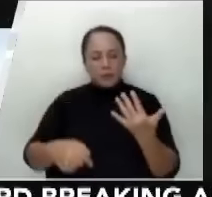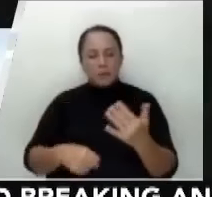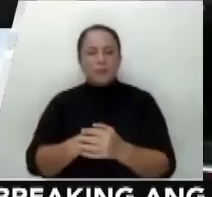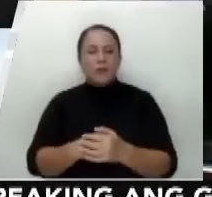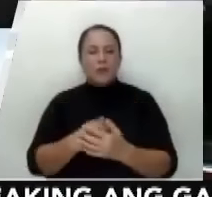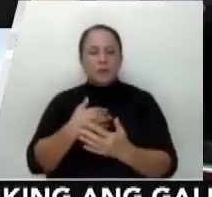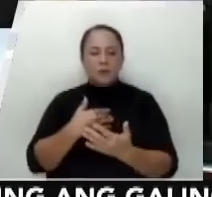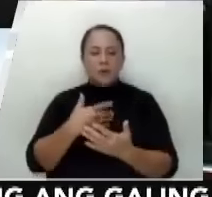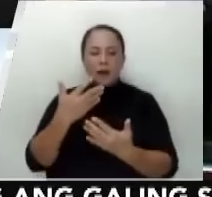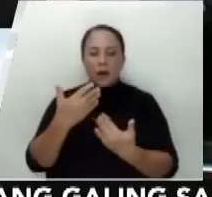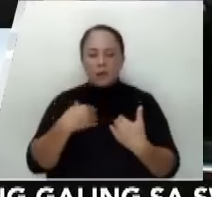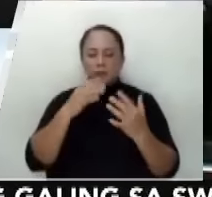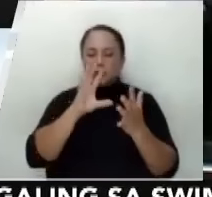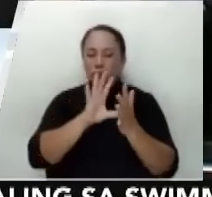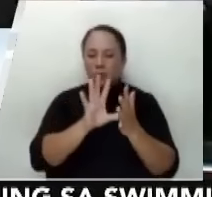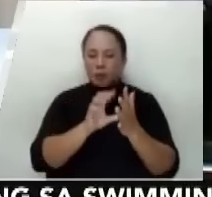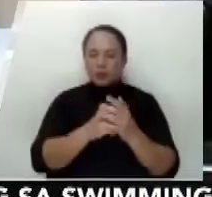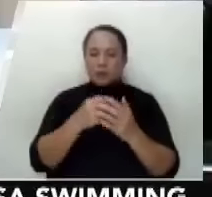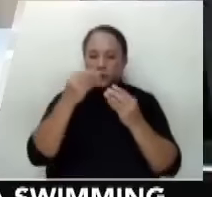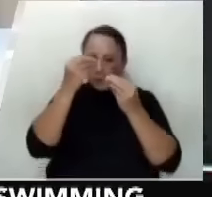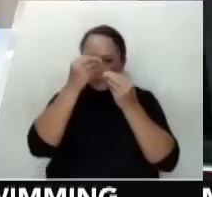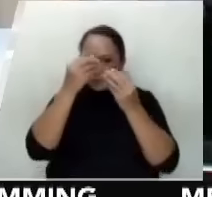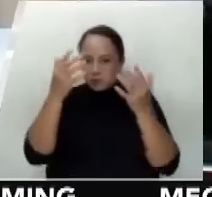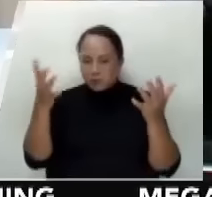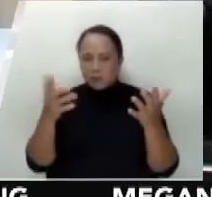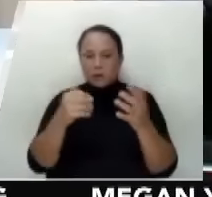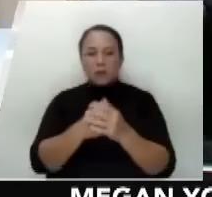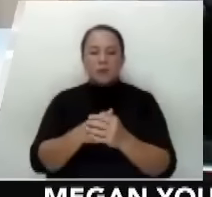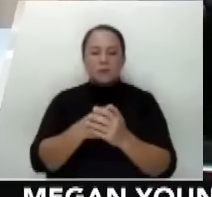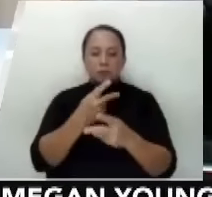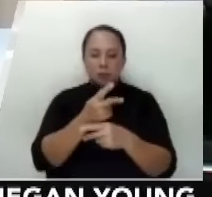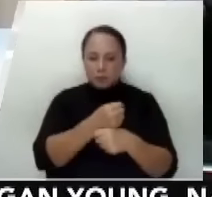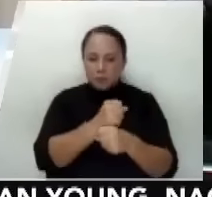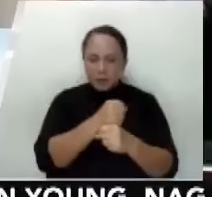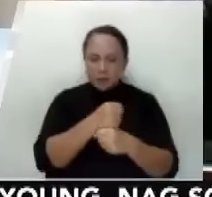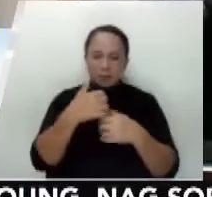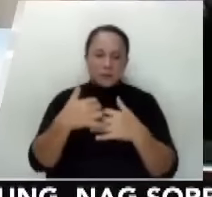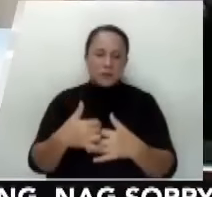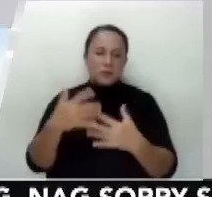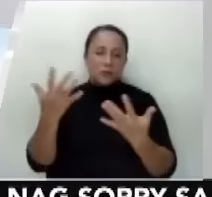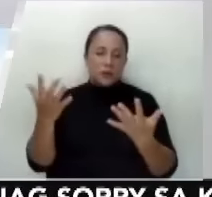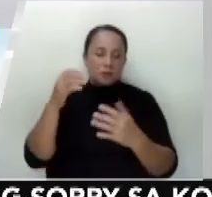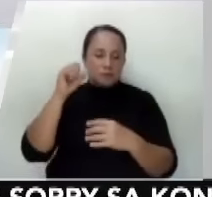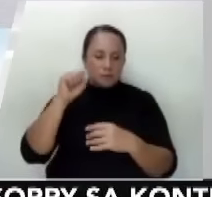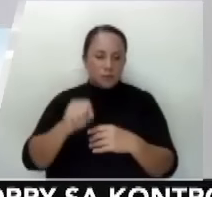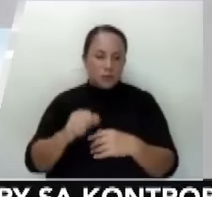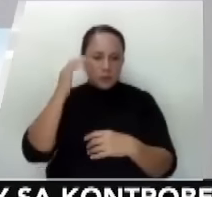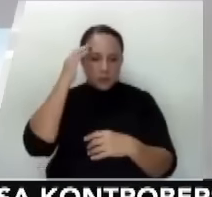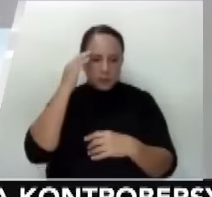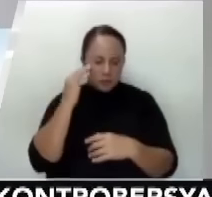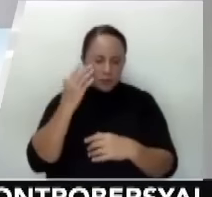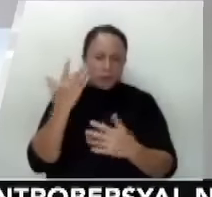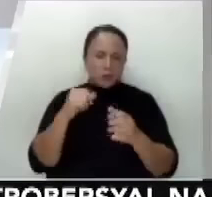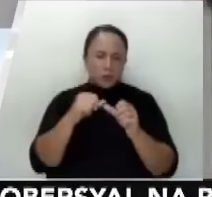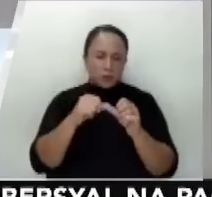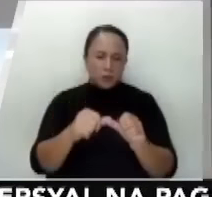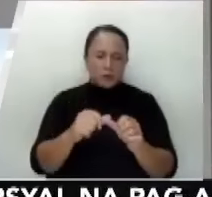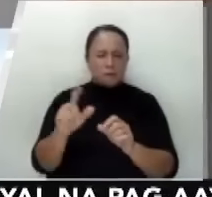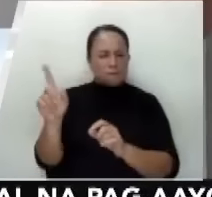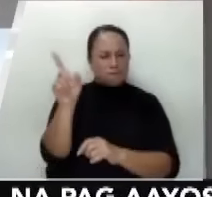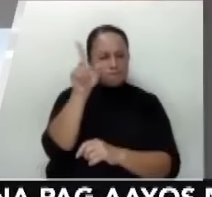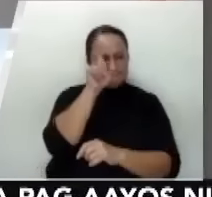ang COMELEC ng notice to proceed para sa produksyon ng mga makina sa South Korea. Sa gitna ito ng patuloy na pag-question ng ilan